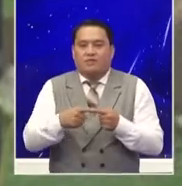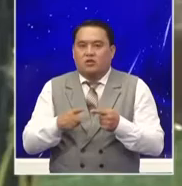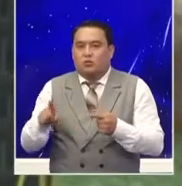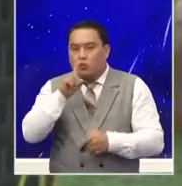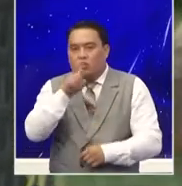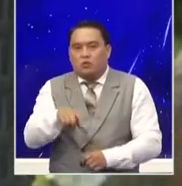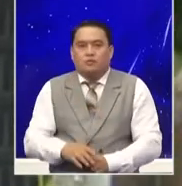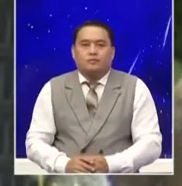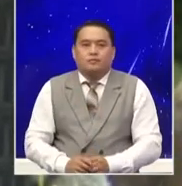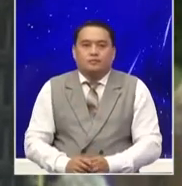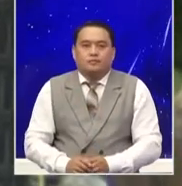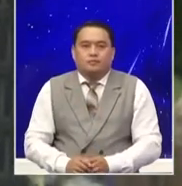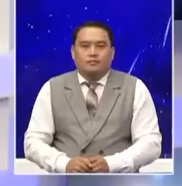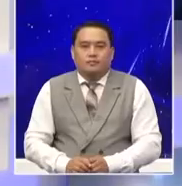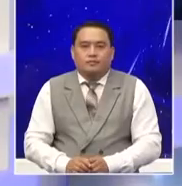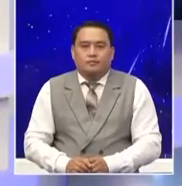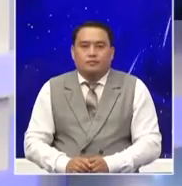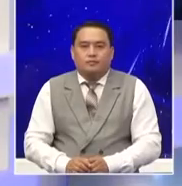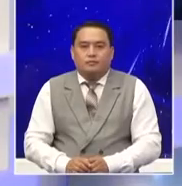дистанцирования.